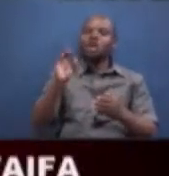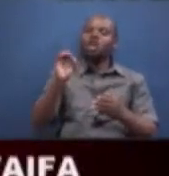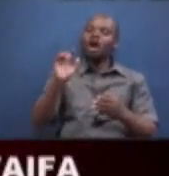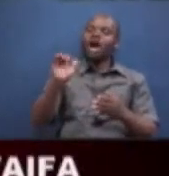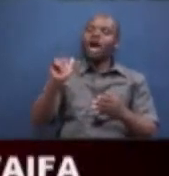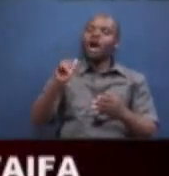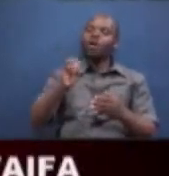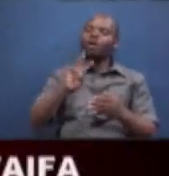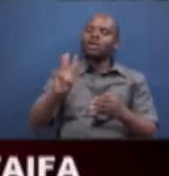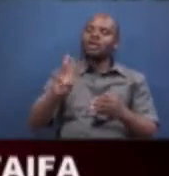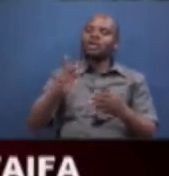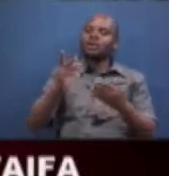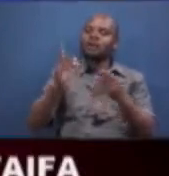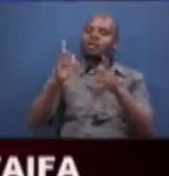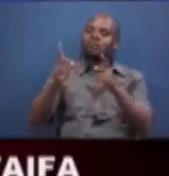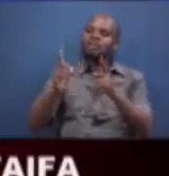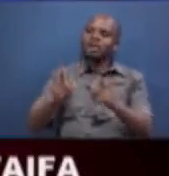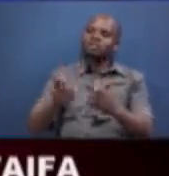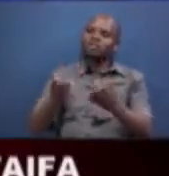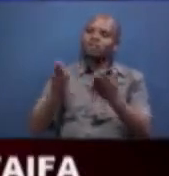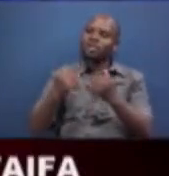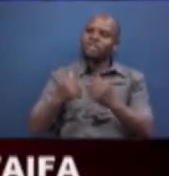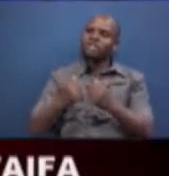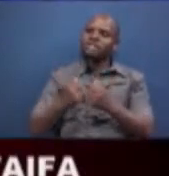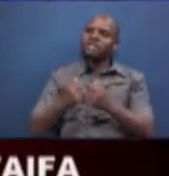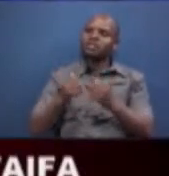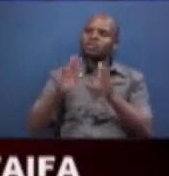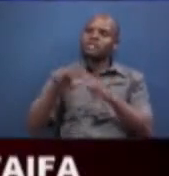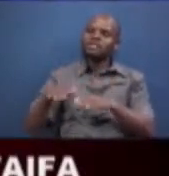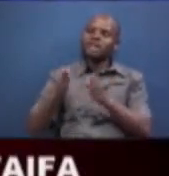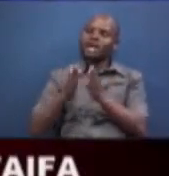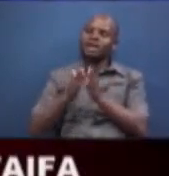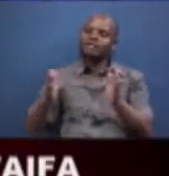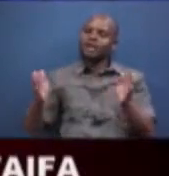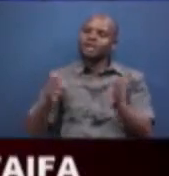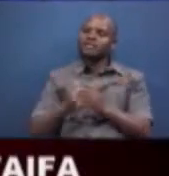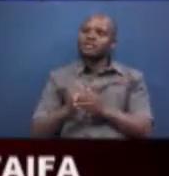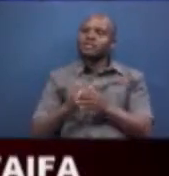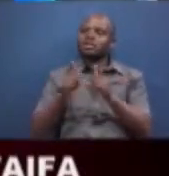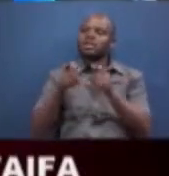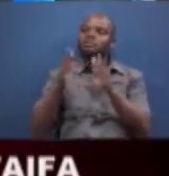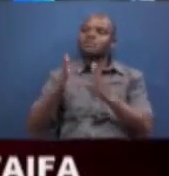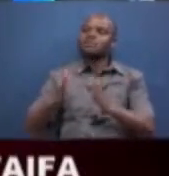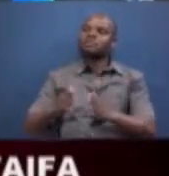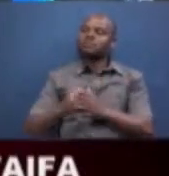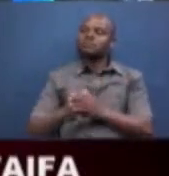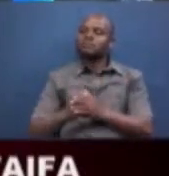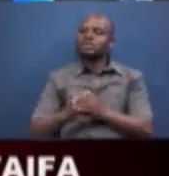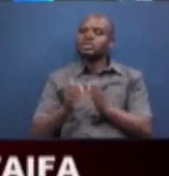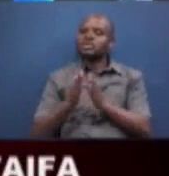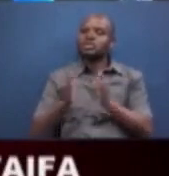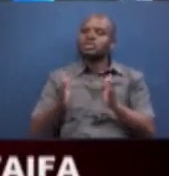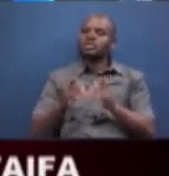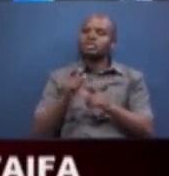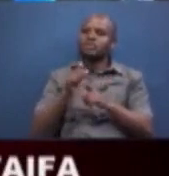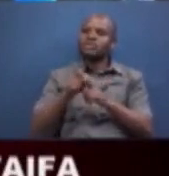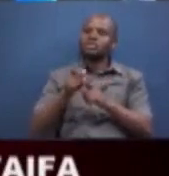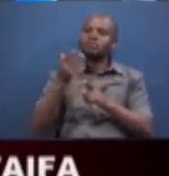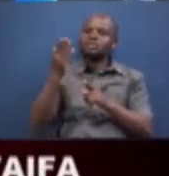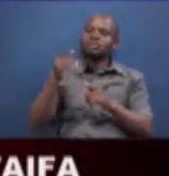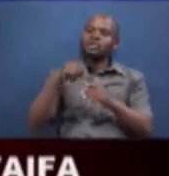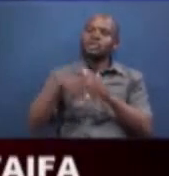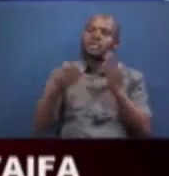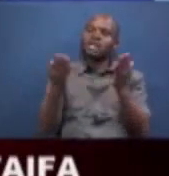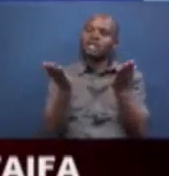kwa encourage walimu waweze kuachia nafasi, hasa walimu wakuu, nafasi za neno la Mungu